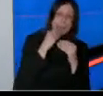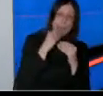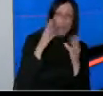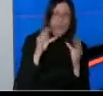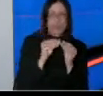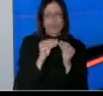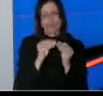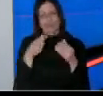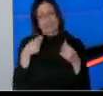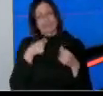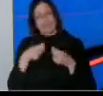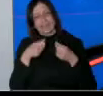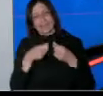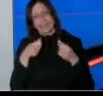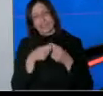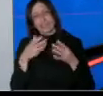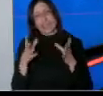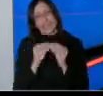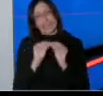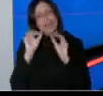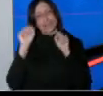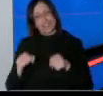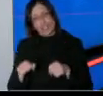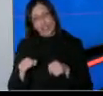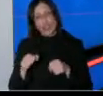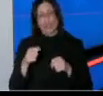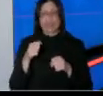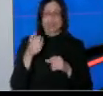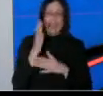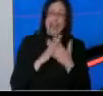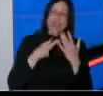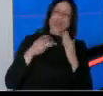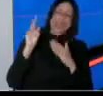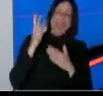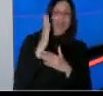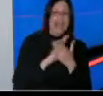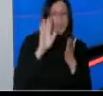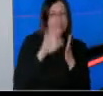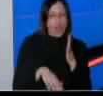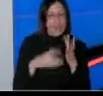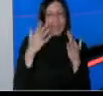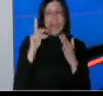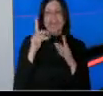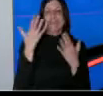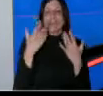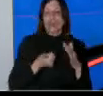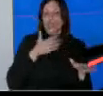עם השלטון, מי כזה, מי יותר ומי פחות. אבל כשראש הממשלה הוא זה שעושה את זה, עושה איזה מין